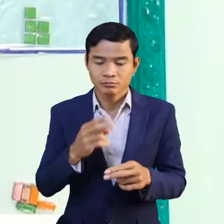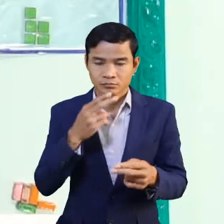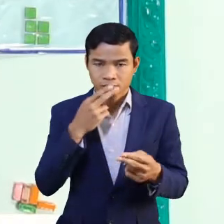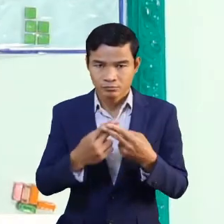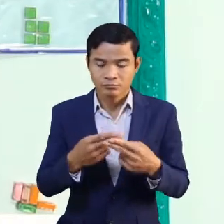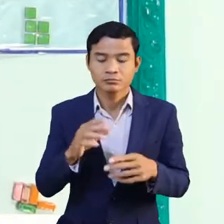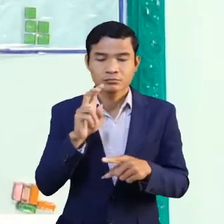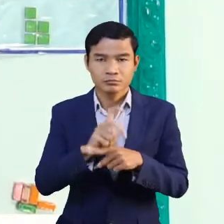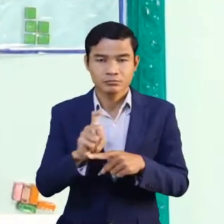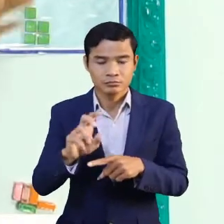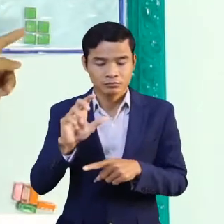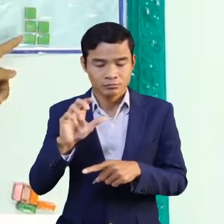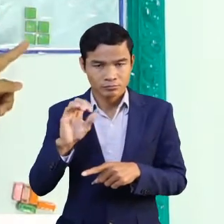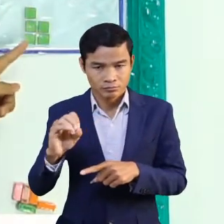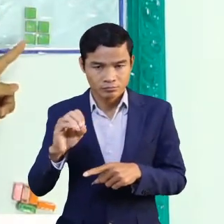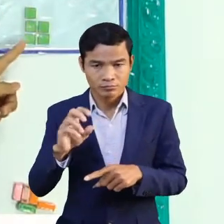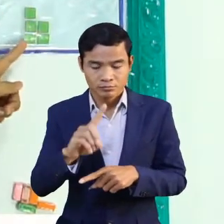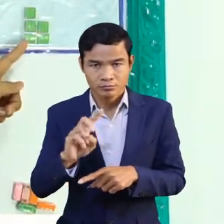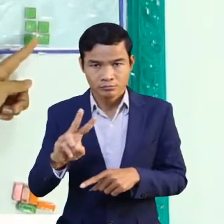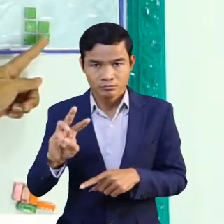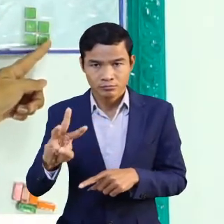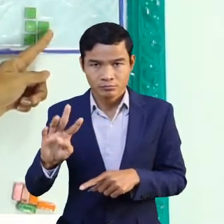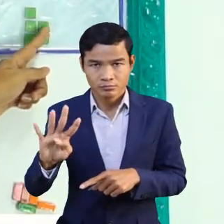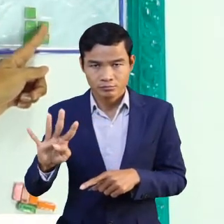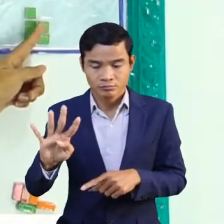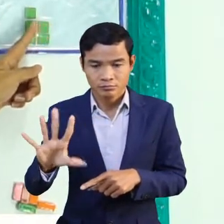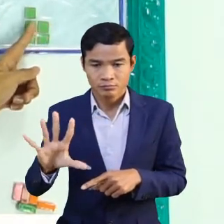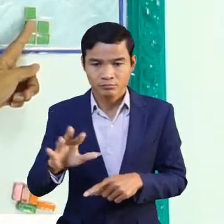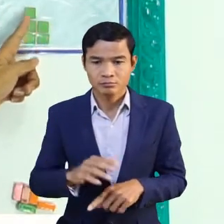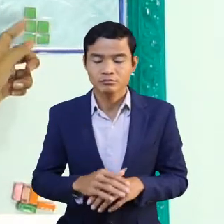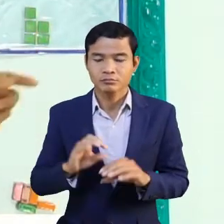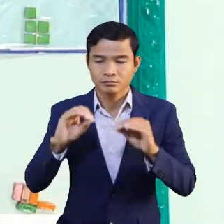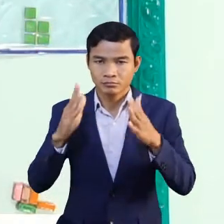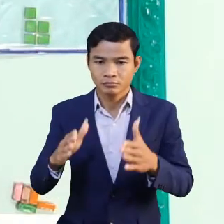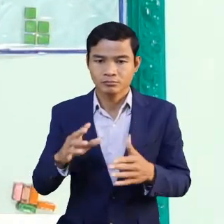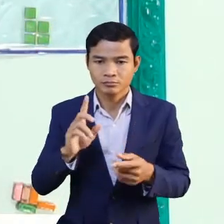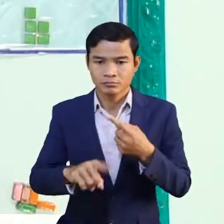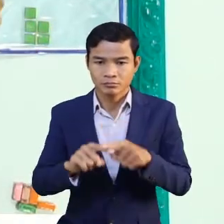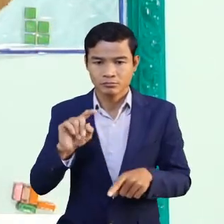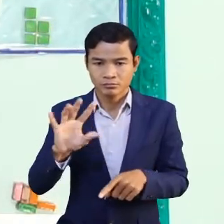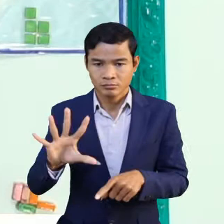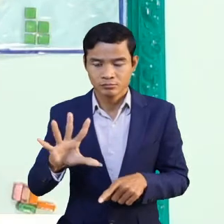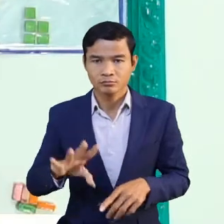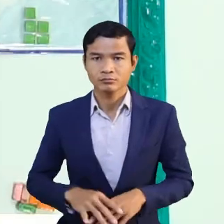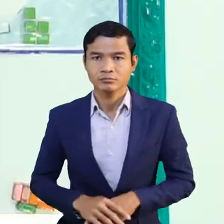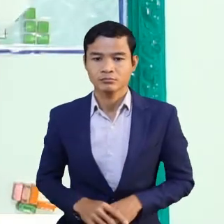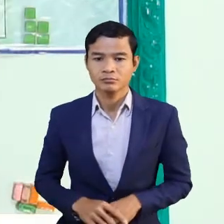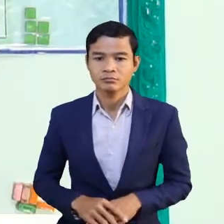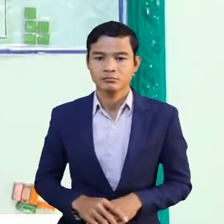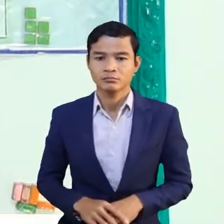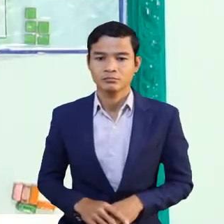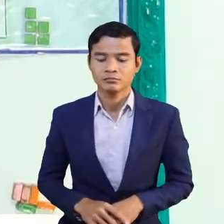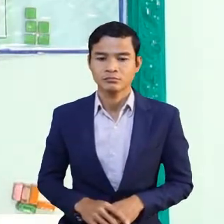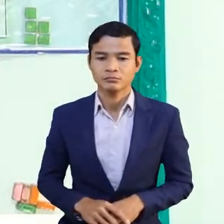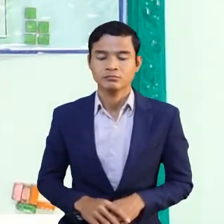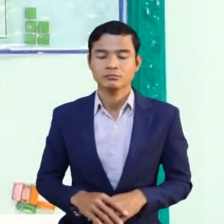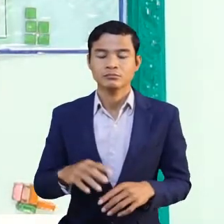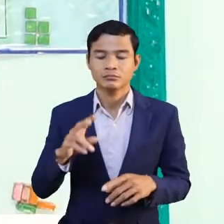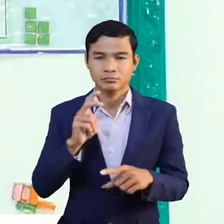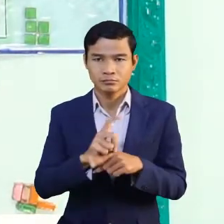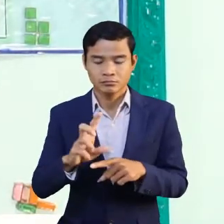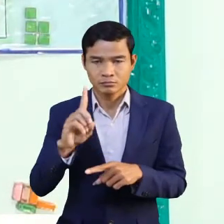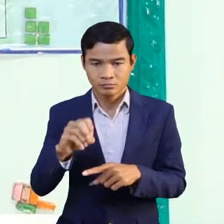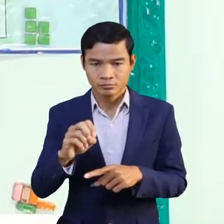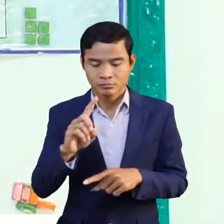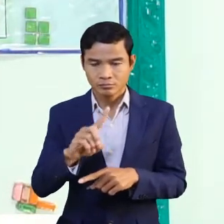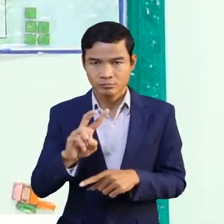យទីខ្ទង់រាយគឺនៅសល់1 2 3 4 5ចាអ្នកគ្រូដាក់លេខ5ណាកូនតាទង់